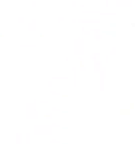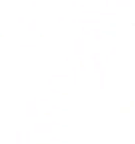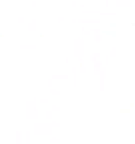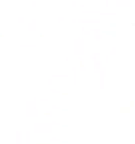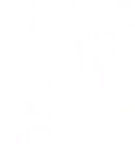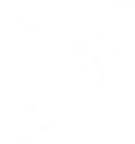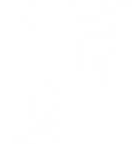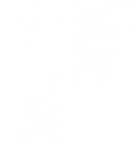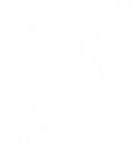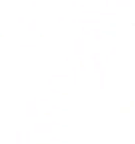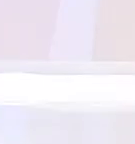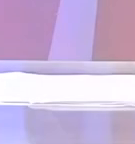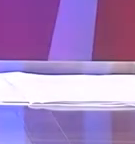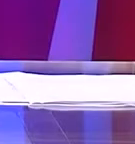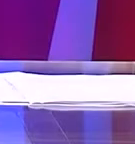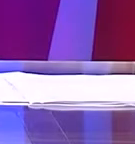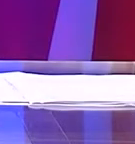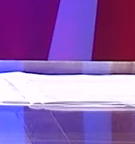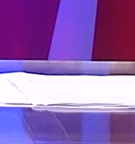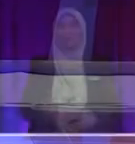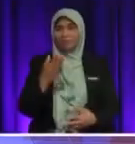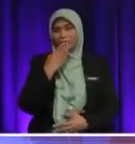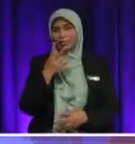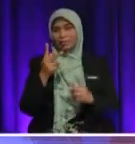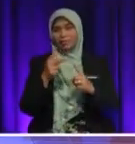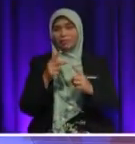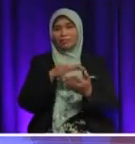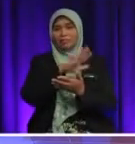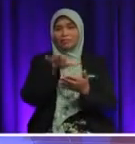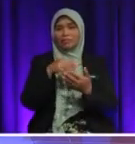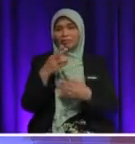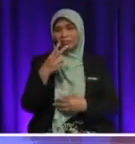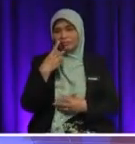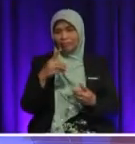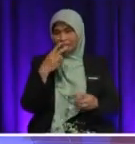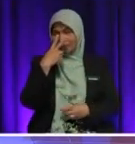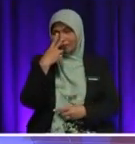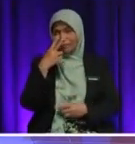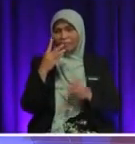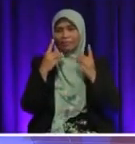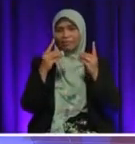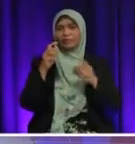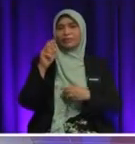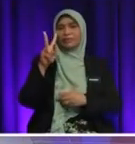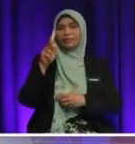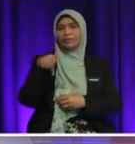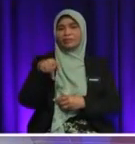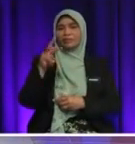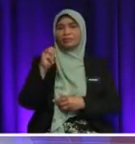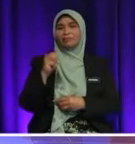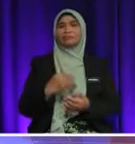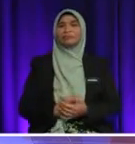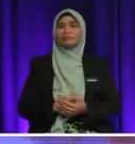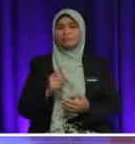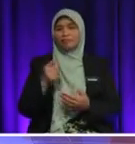Didik TV KPM. Terima kasih kepada semua yang sedang menonton Didik TV KPM yang masih lagi fokus. Kita